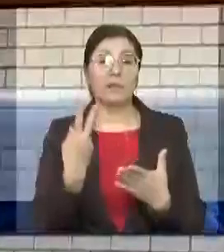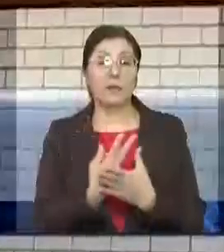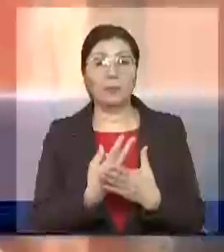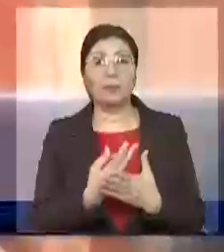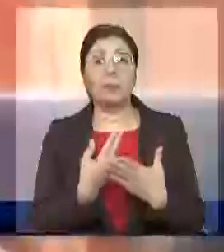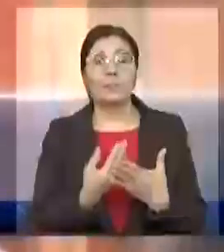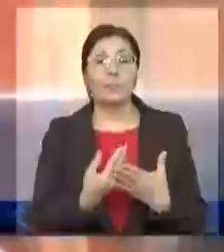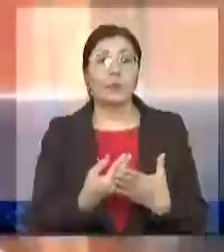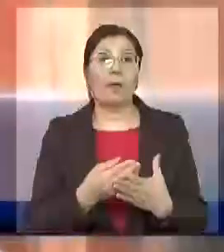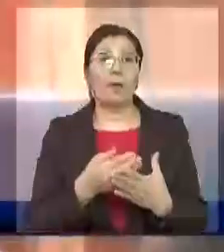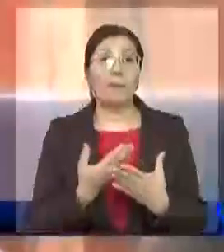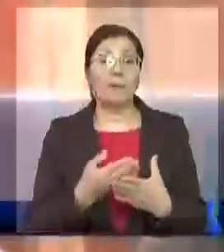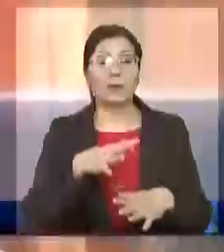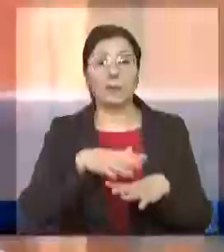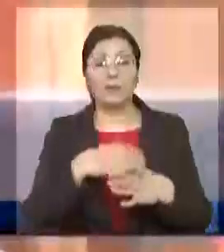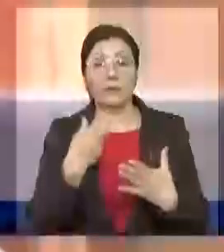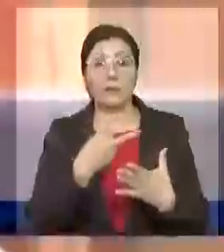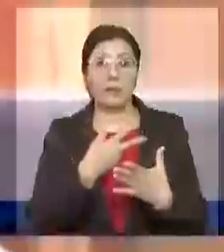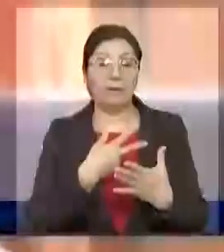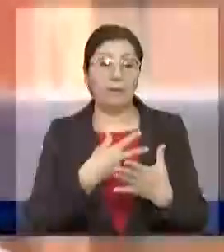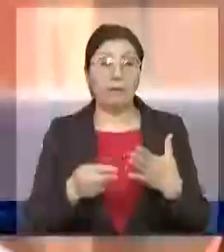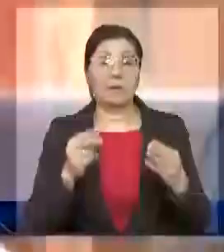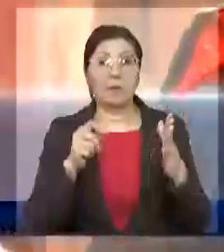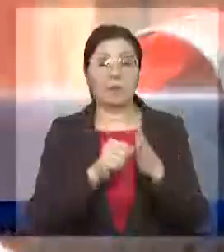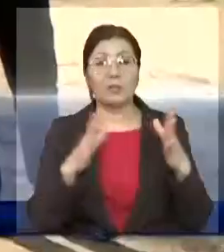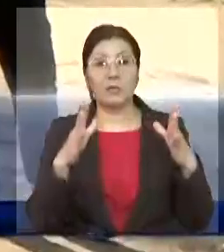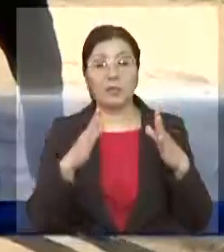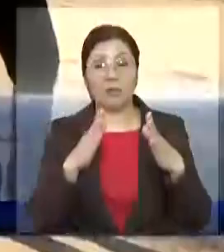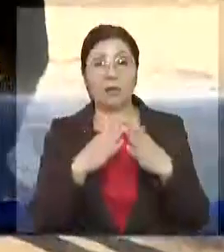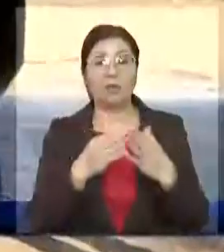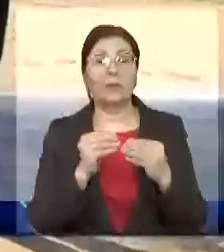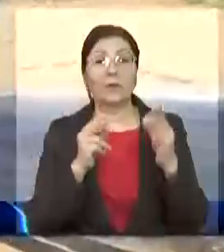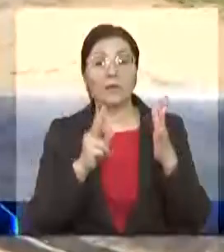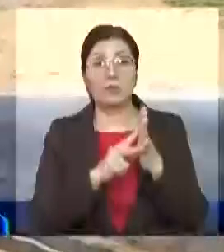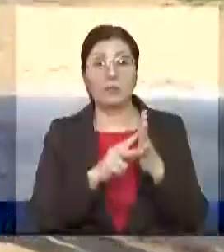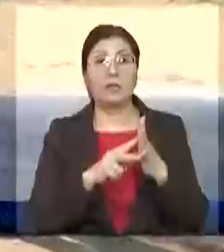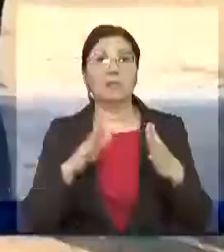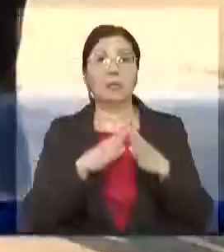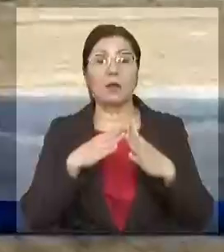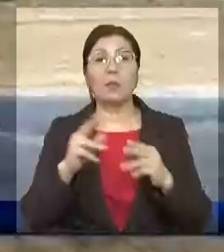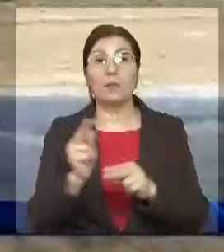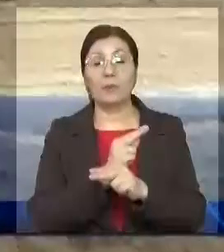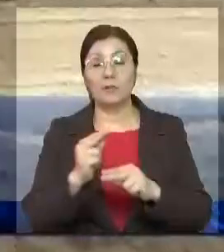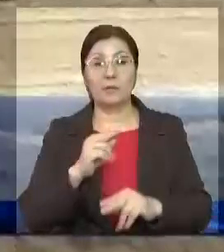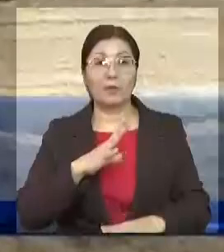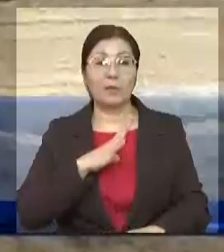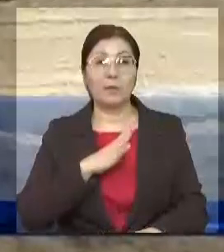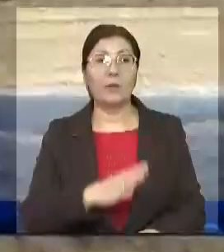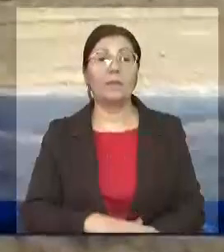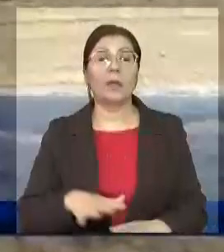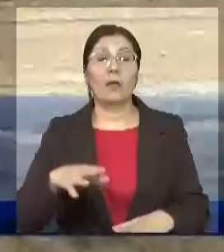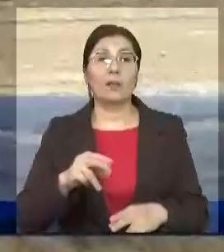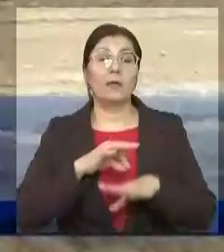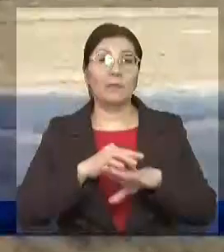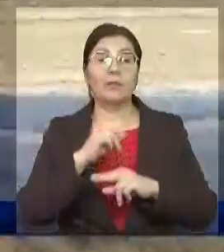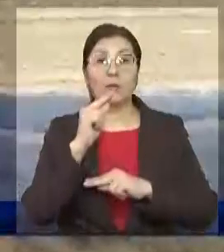для сельчан выкуплено 60 домов. По 18 объектам недвижимости, подлежащим ремонту, произведены соответствующие выплаты. В селе ведутся работы